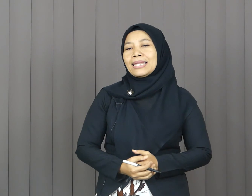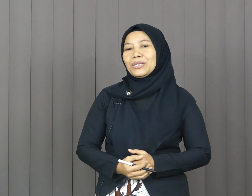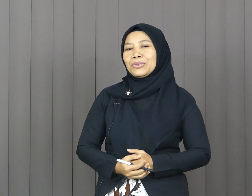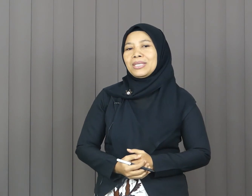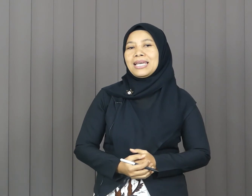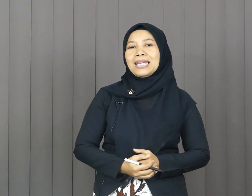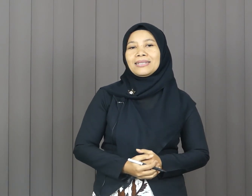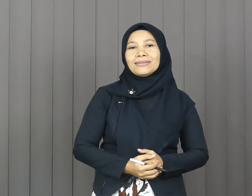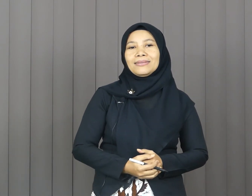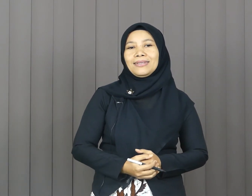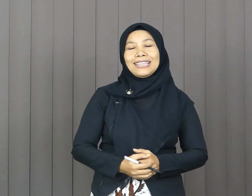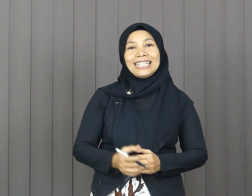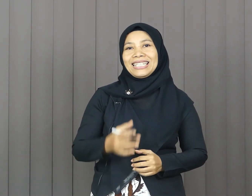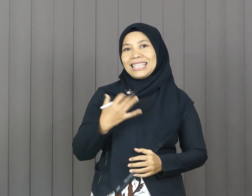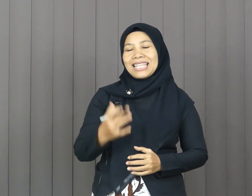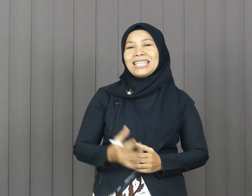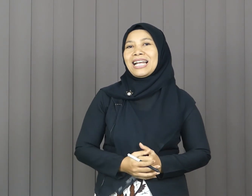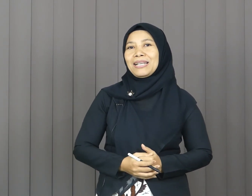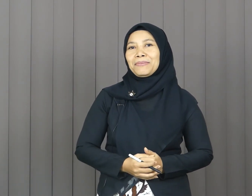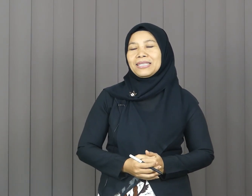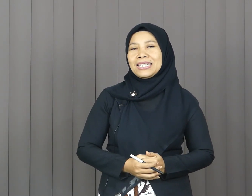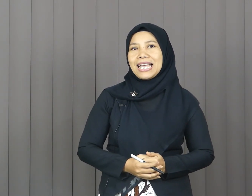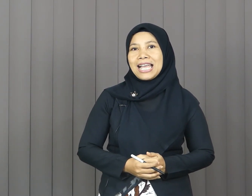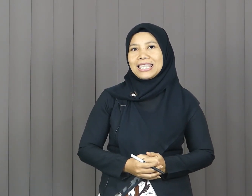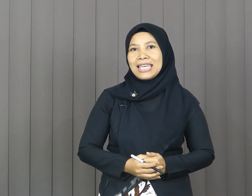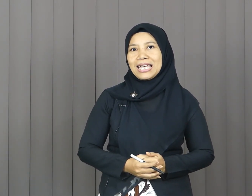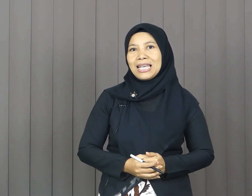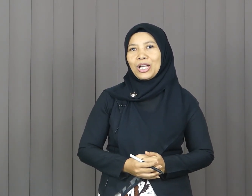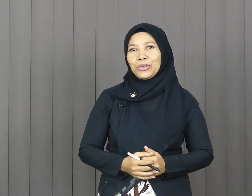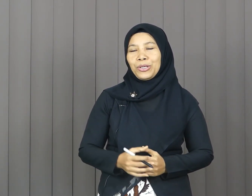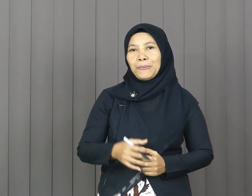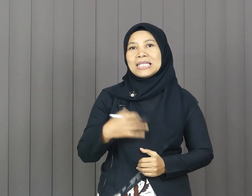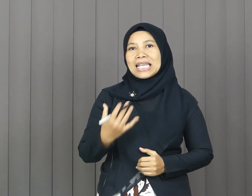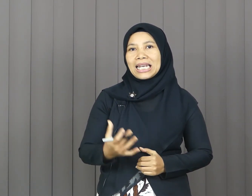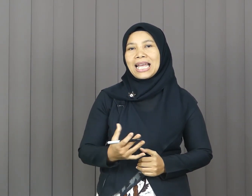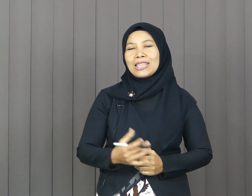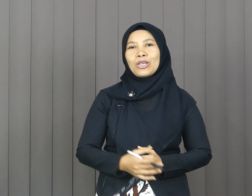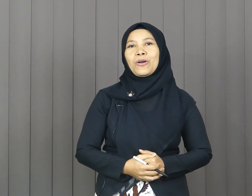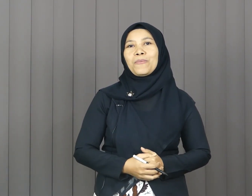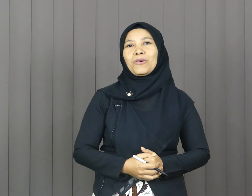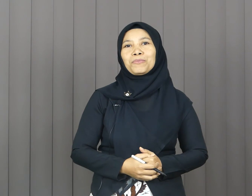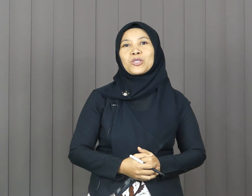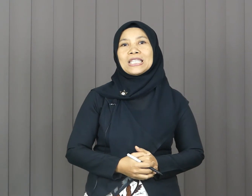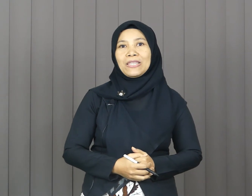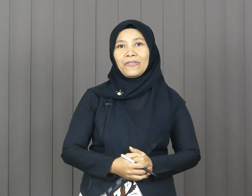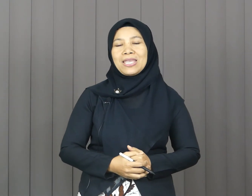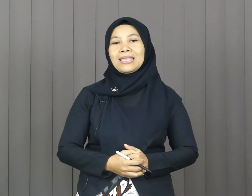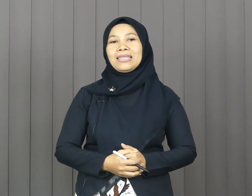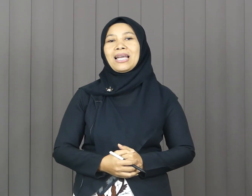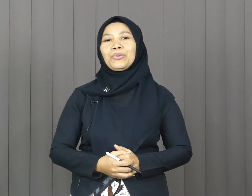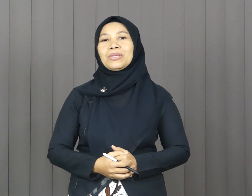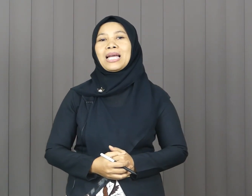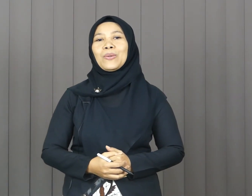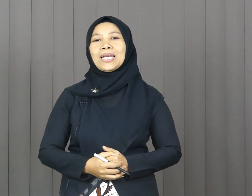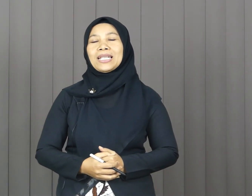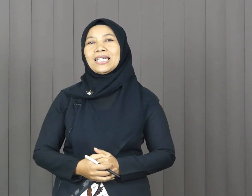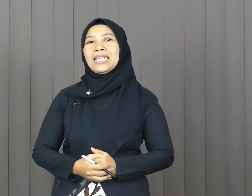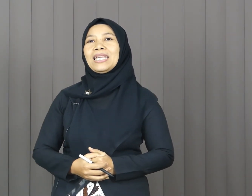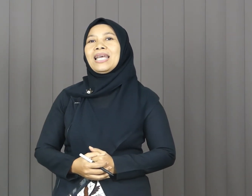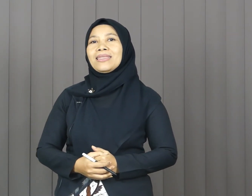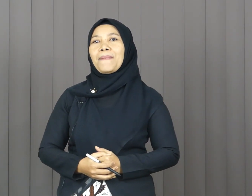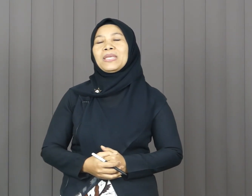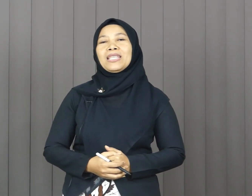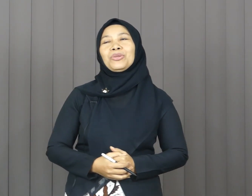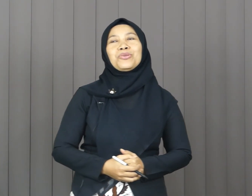Nah, tentunya kita tidak hanya bicara atau ngomong positifnya tentang utang luar